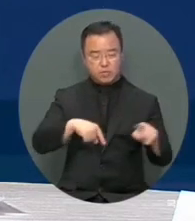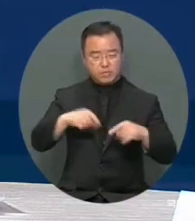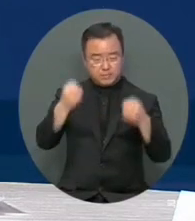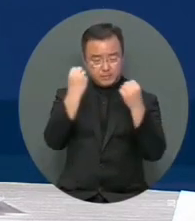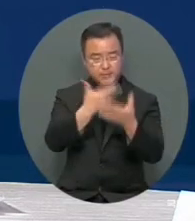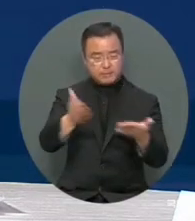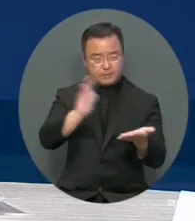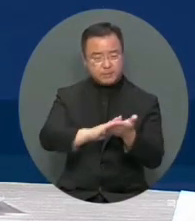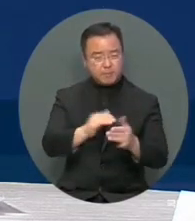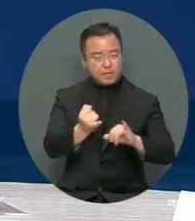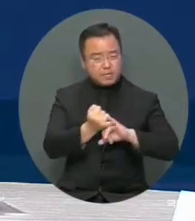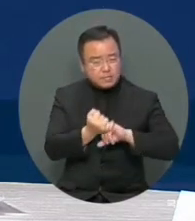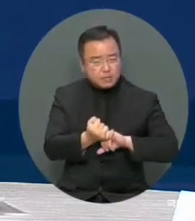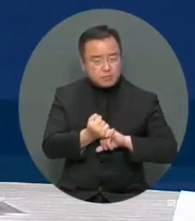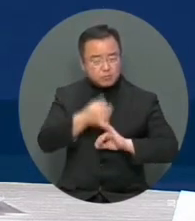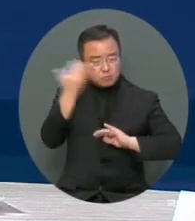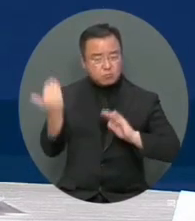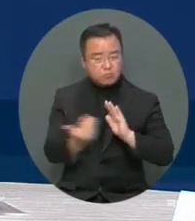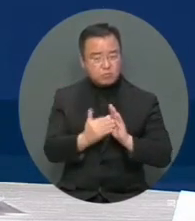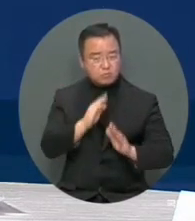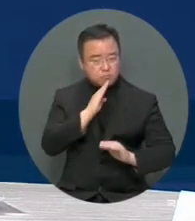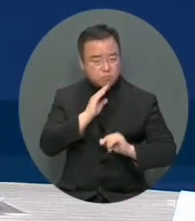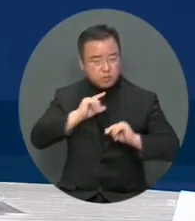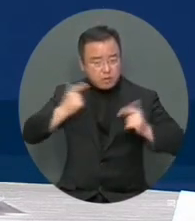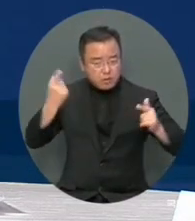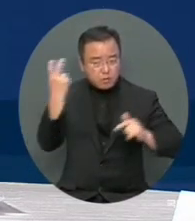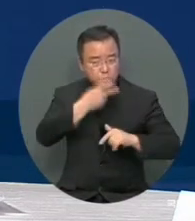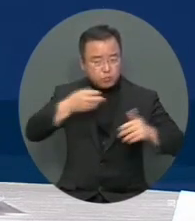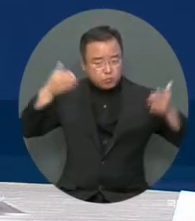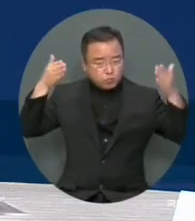지키는지 주시하고 있습니다.